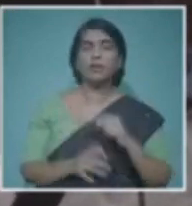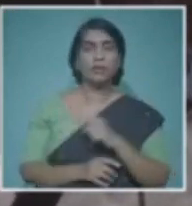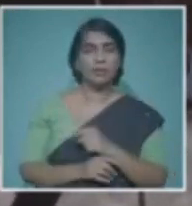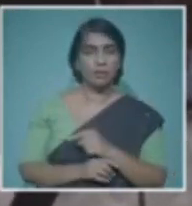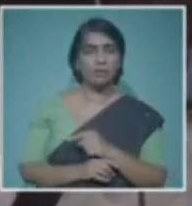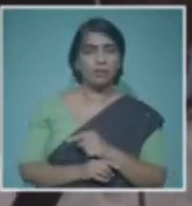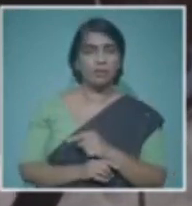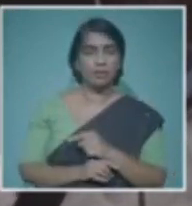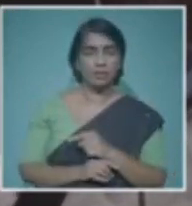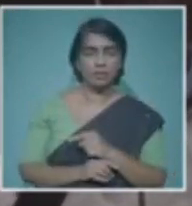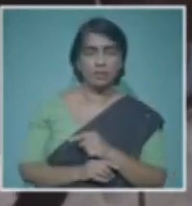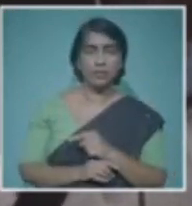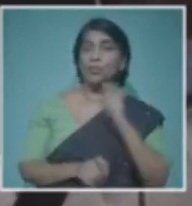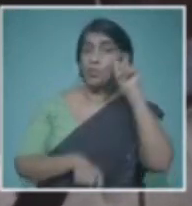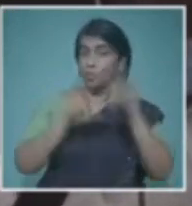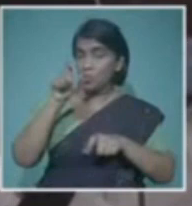5.3 මිලියන